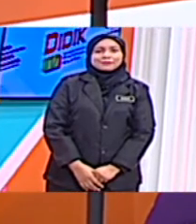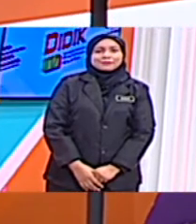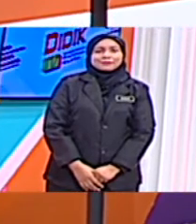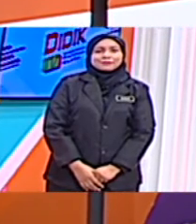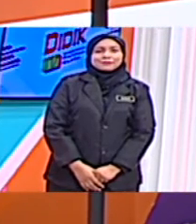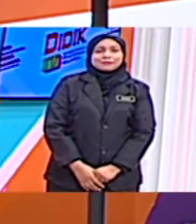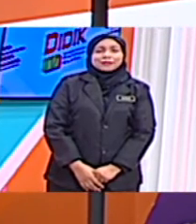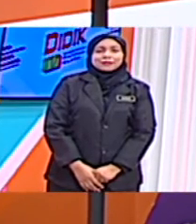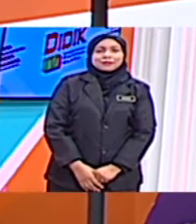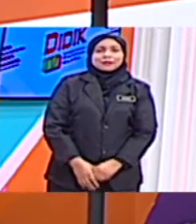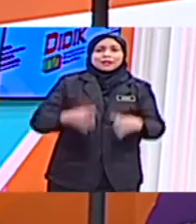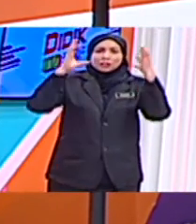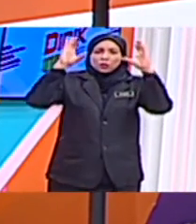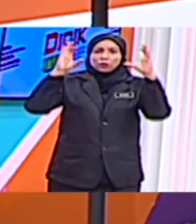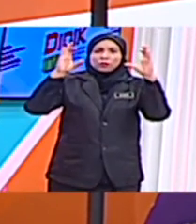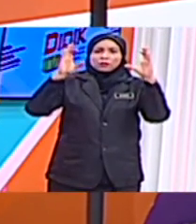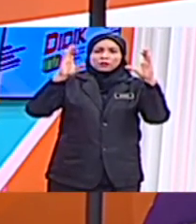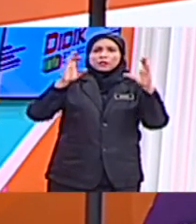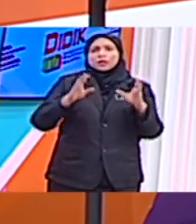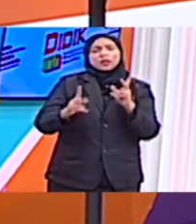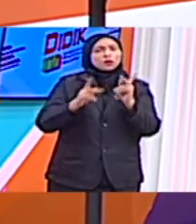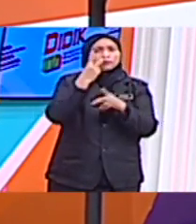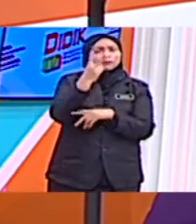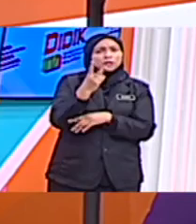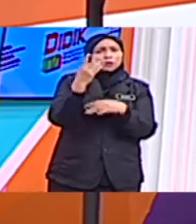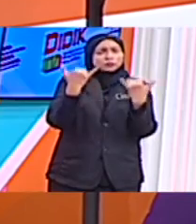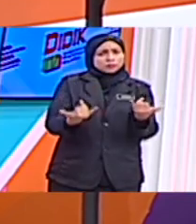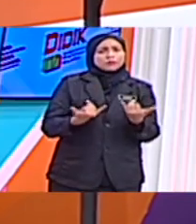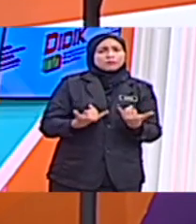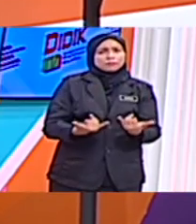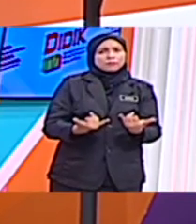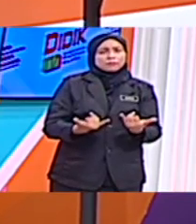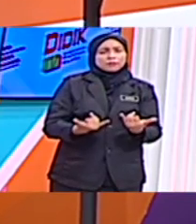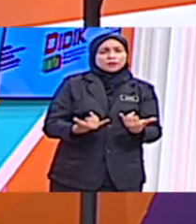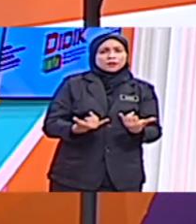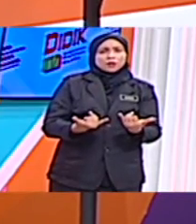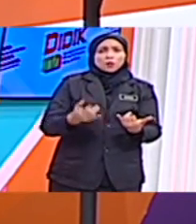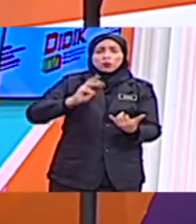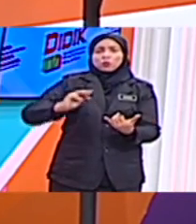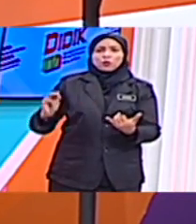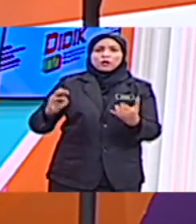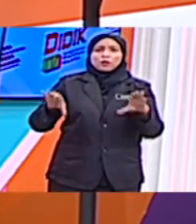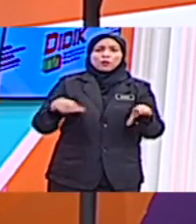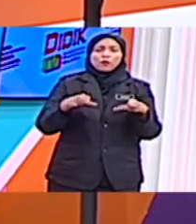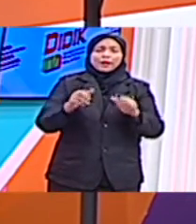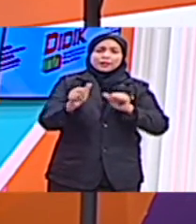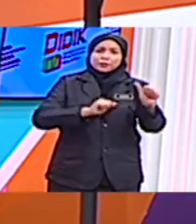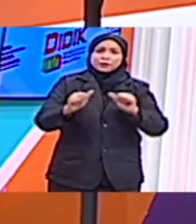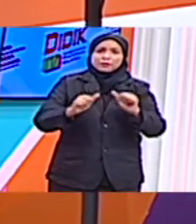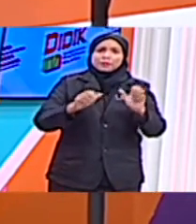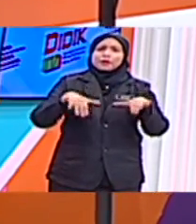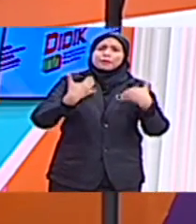Okey, cikgu. Setakat ini kalau kanak murid-murid yang buat aktiviti ni, sejauh mana